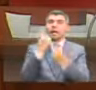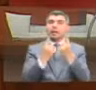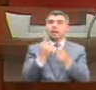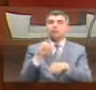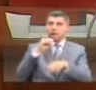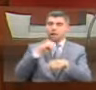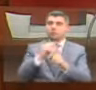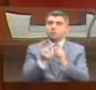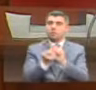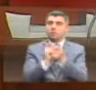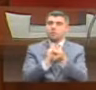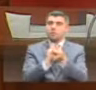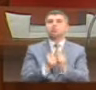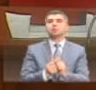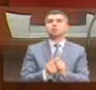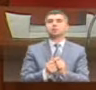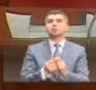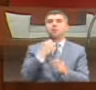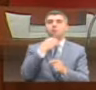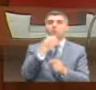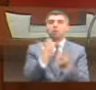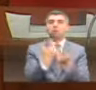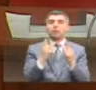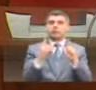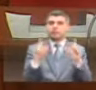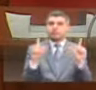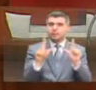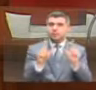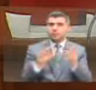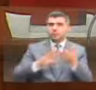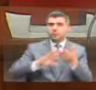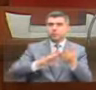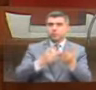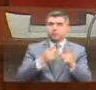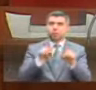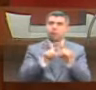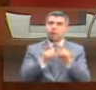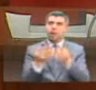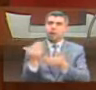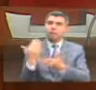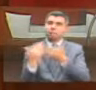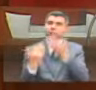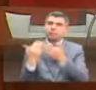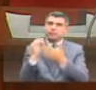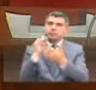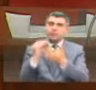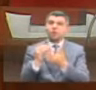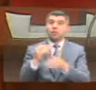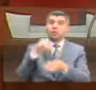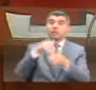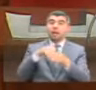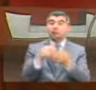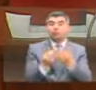العامة وعمليات الاستفتاء واستعمال وسائل اتصال السمع البصري العمومية خلال الحملات الانتخابية